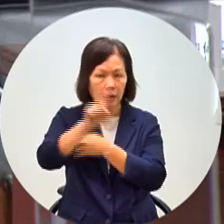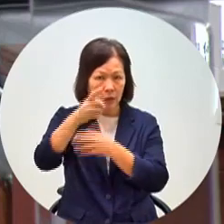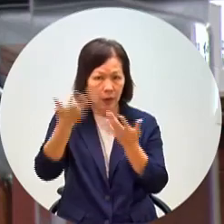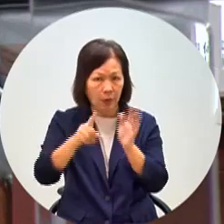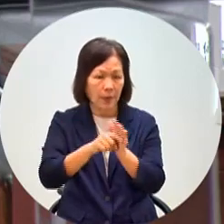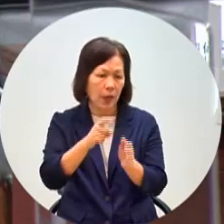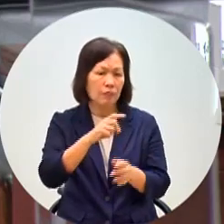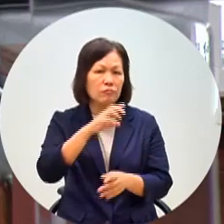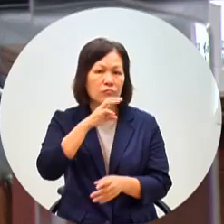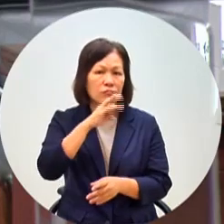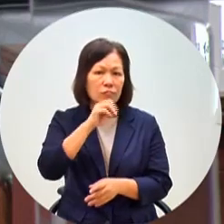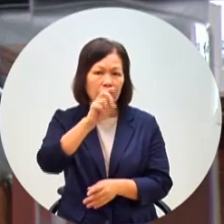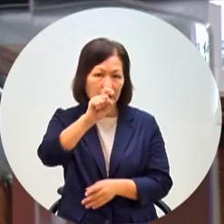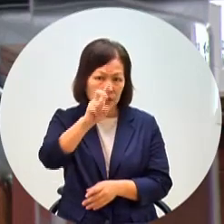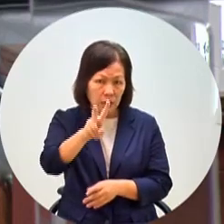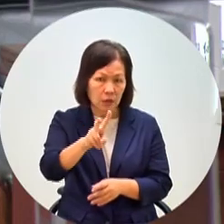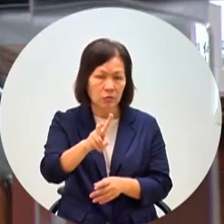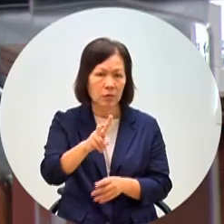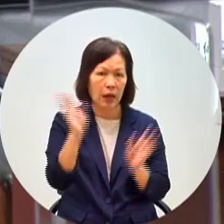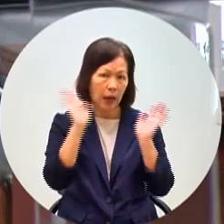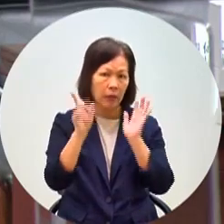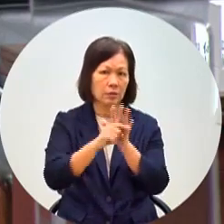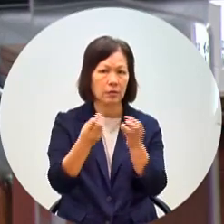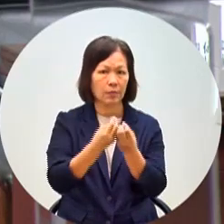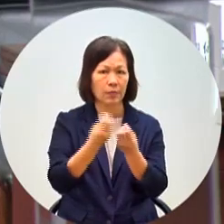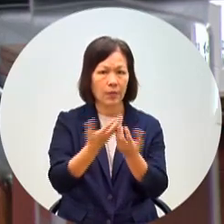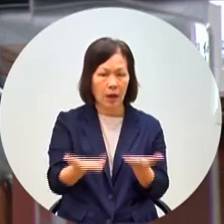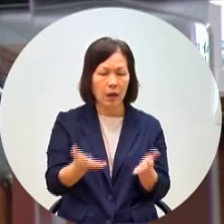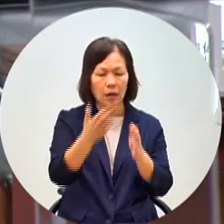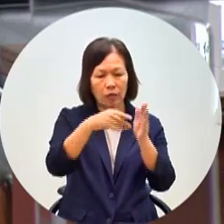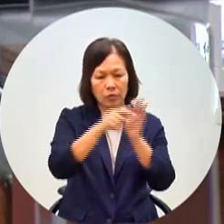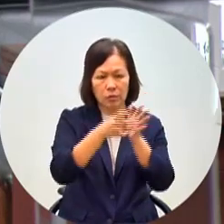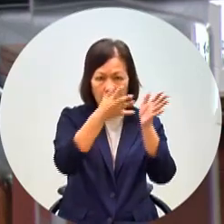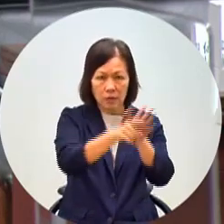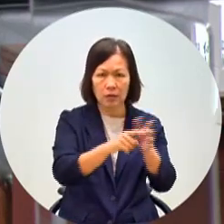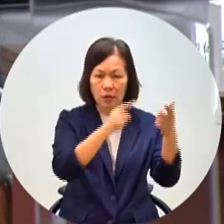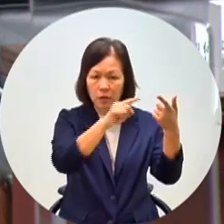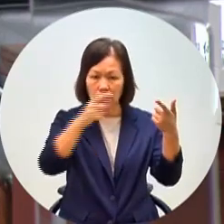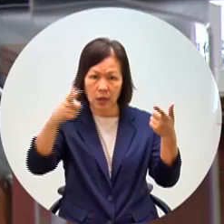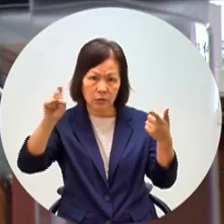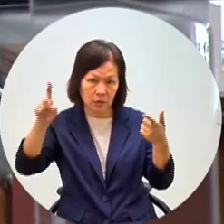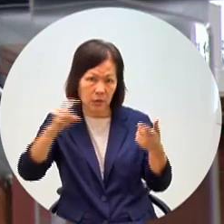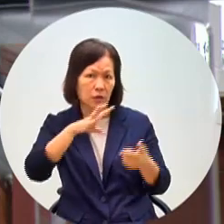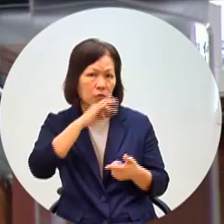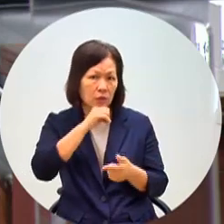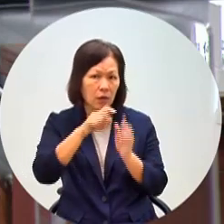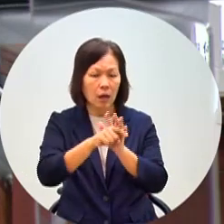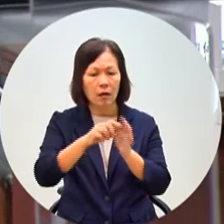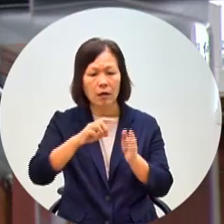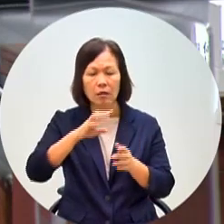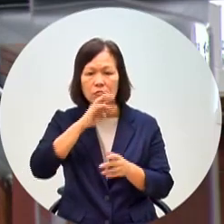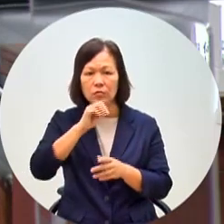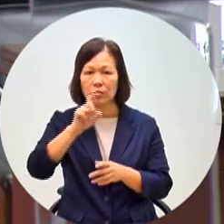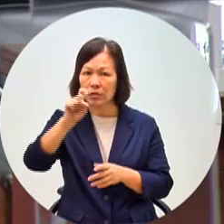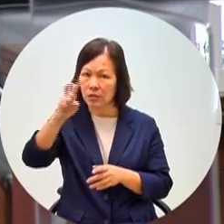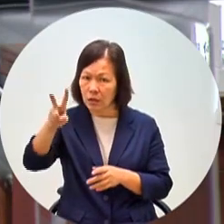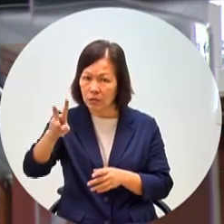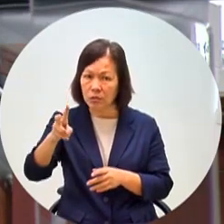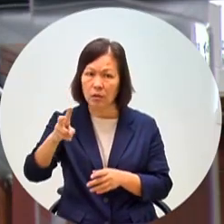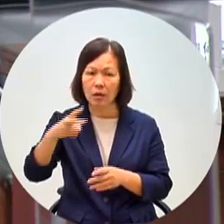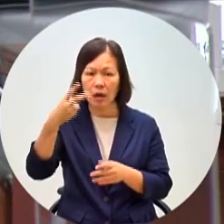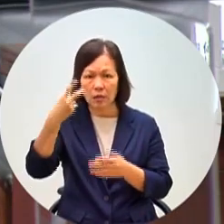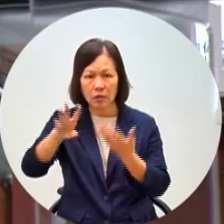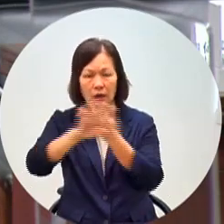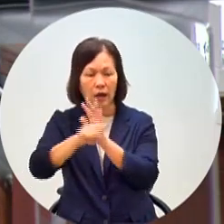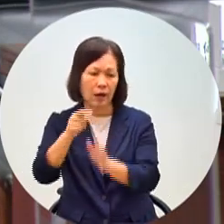们12岁的孤儿，因为现在学校施打都是针对6到11岁，但是12岁他又是另外的